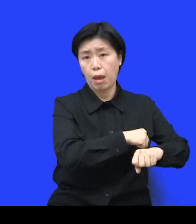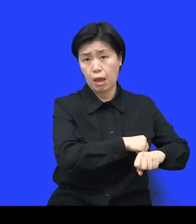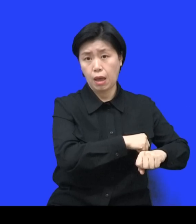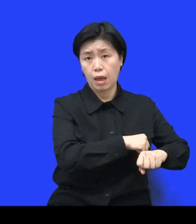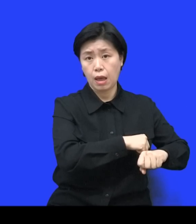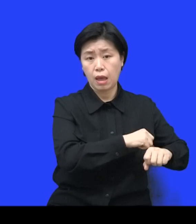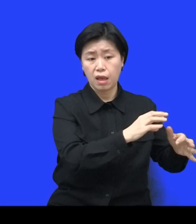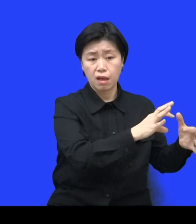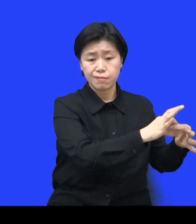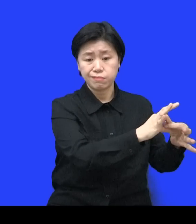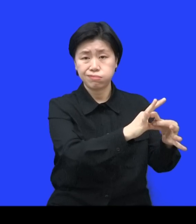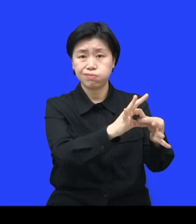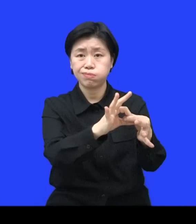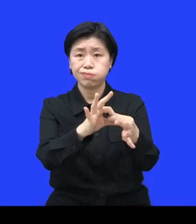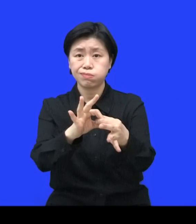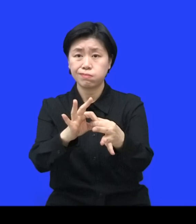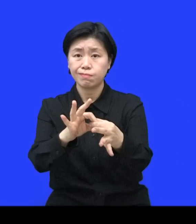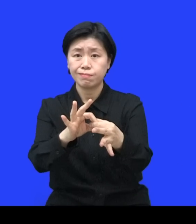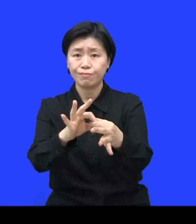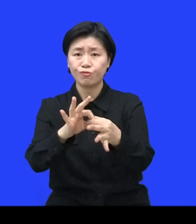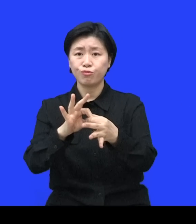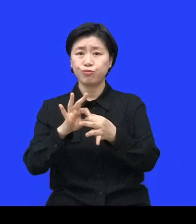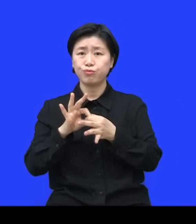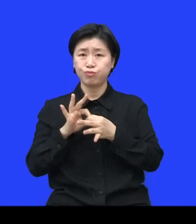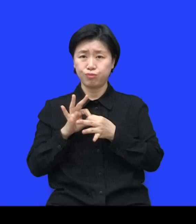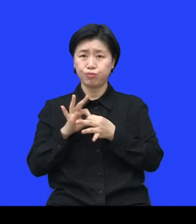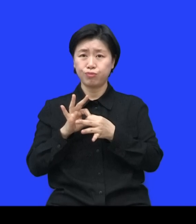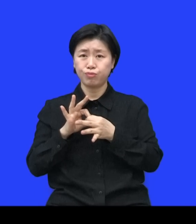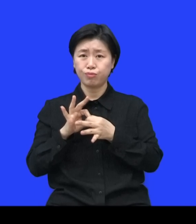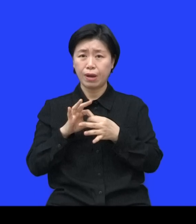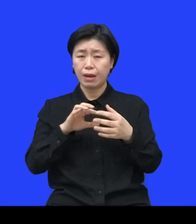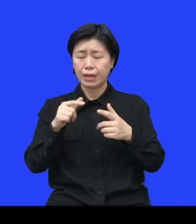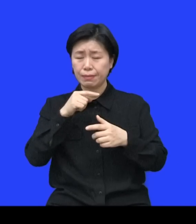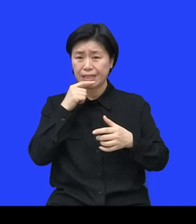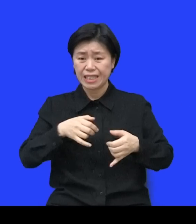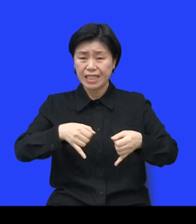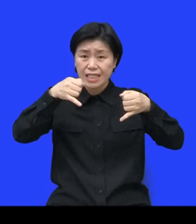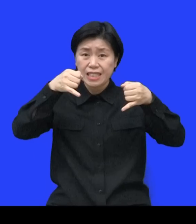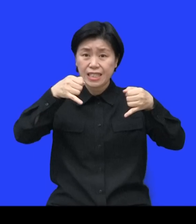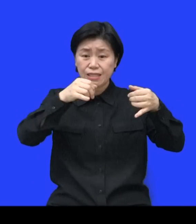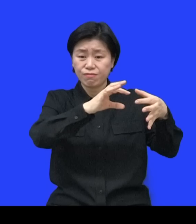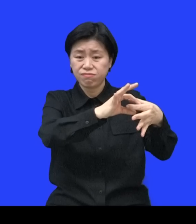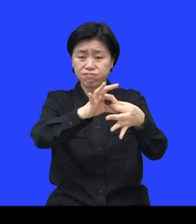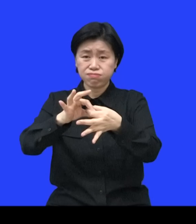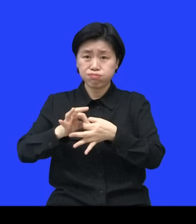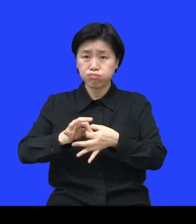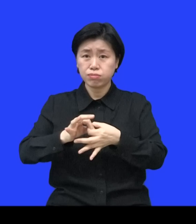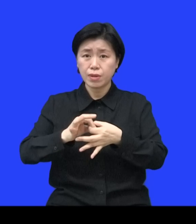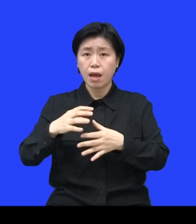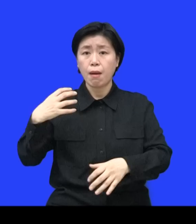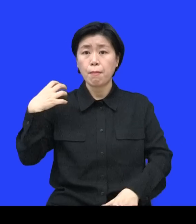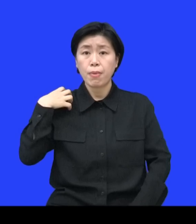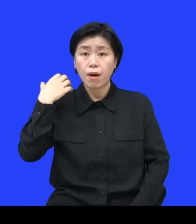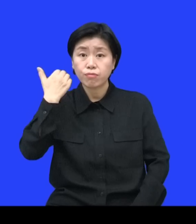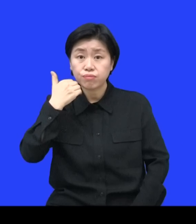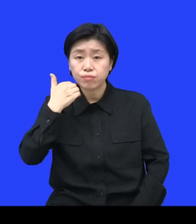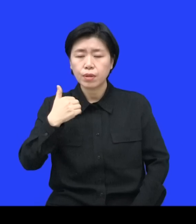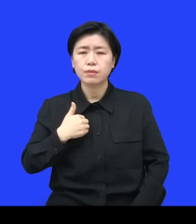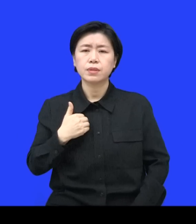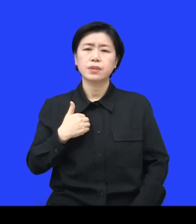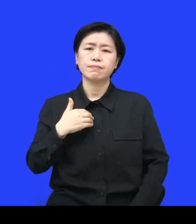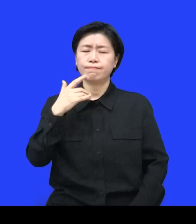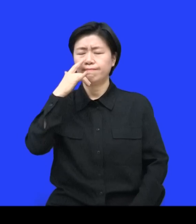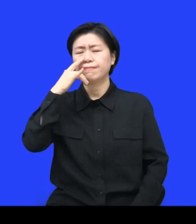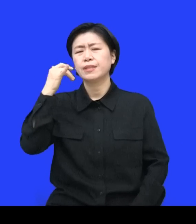보니까 점점 차압이 들어오고 그 보증에 대한 모든 책임을 저희 가정이 예. 다